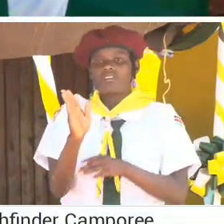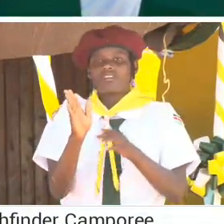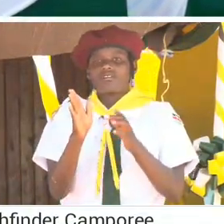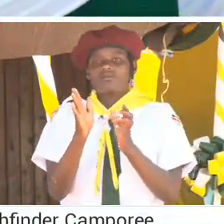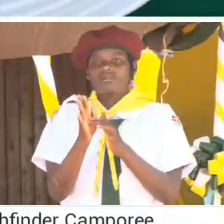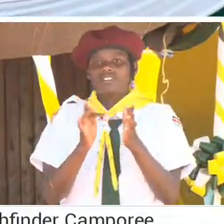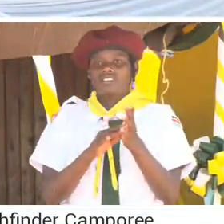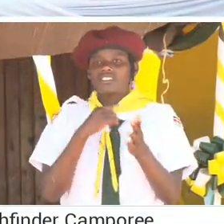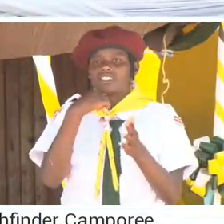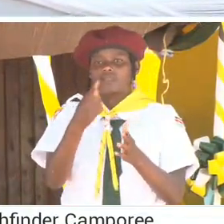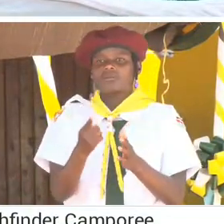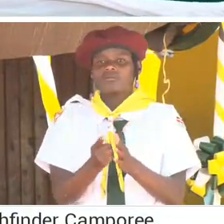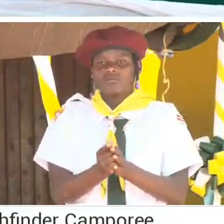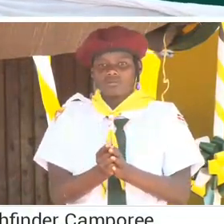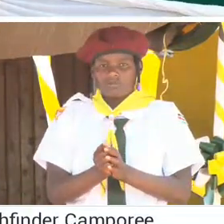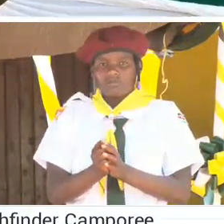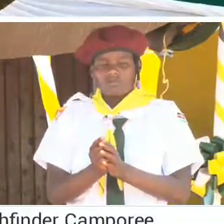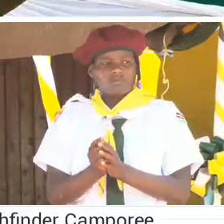Yesu akamwambia